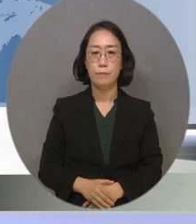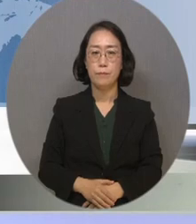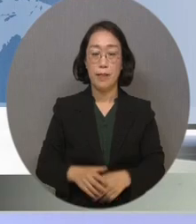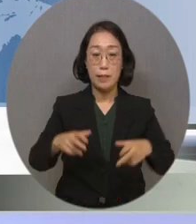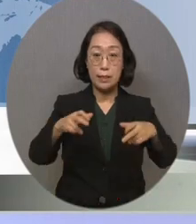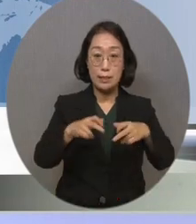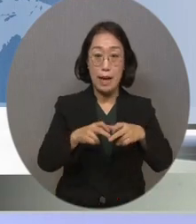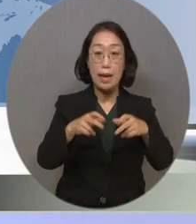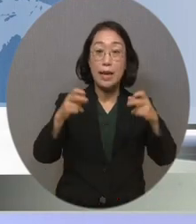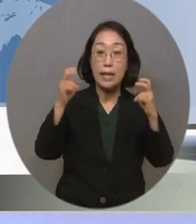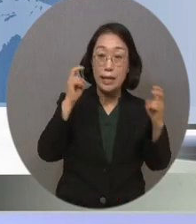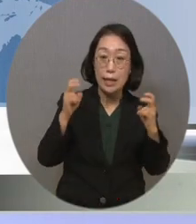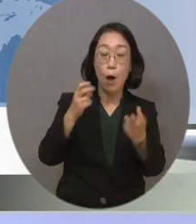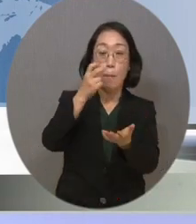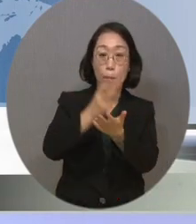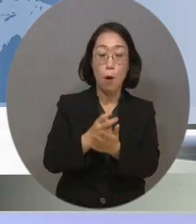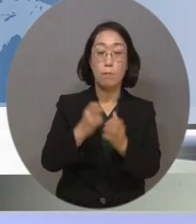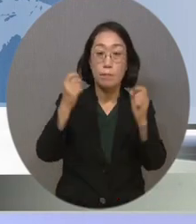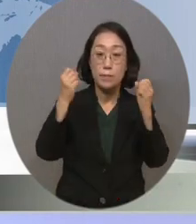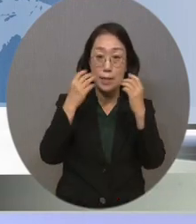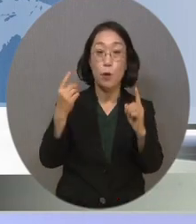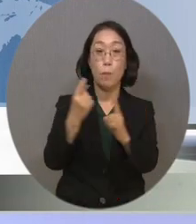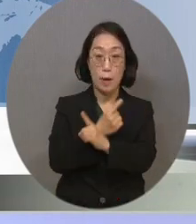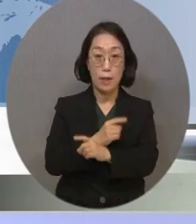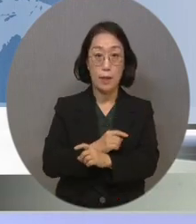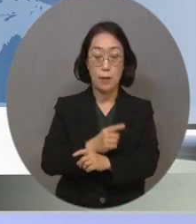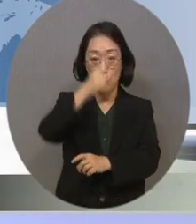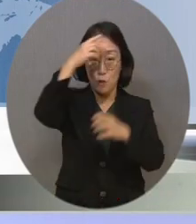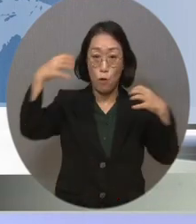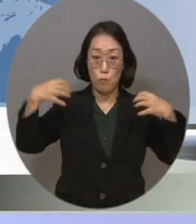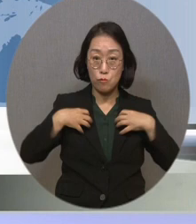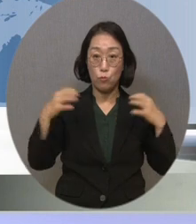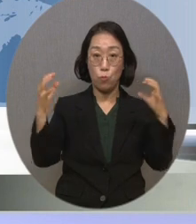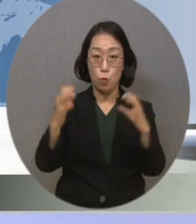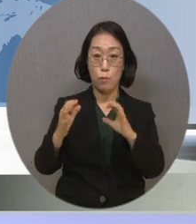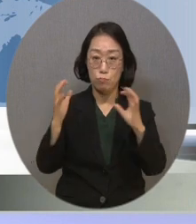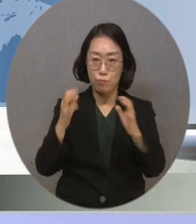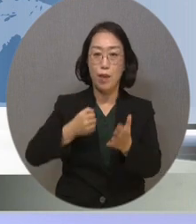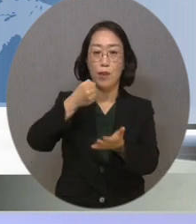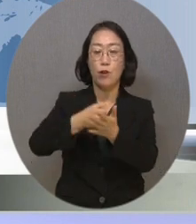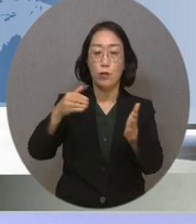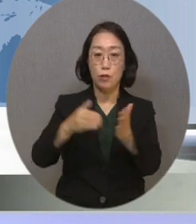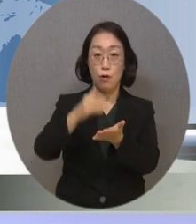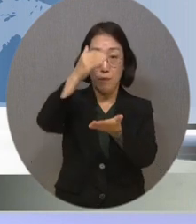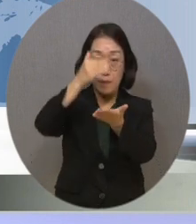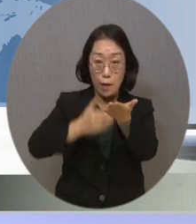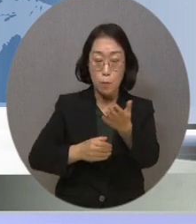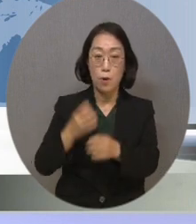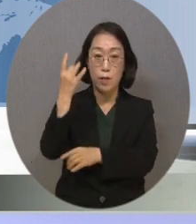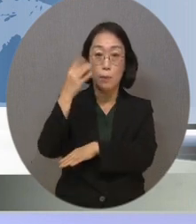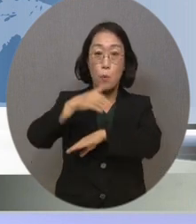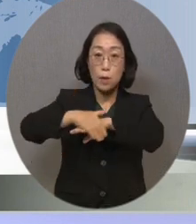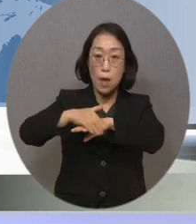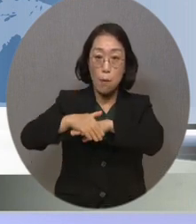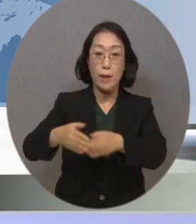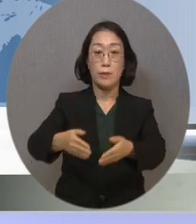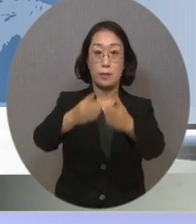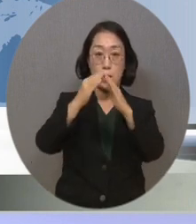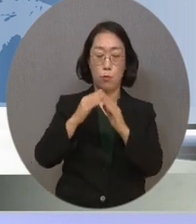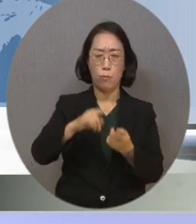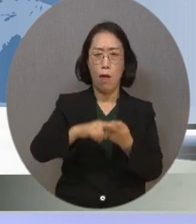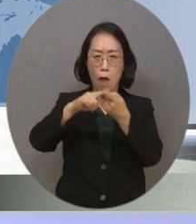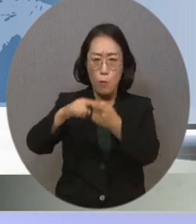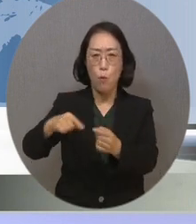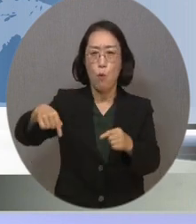장애인 기업법 시행령 개정안이 국무회의에서 의결됐습니다 개정안에는 기본 계획 수립과 시행에 필요한